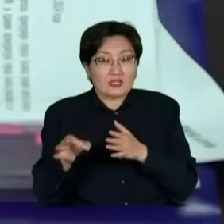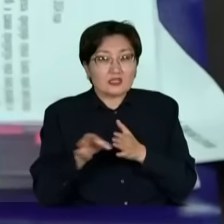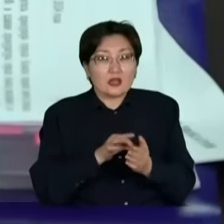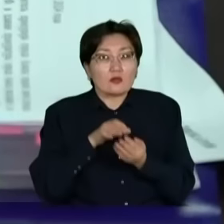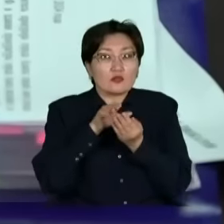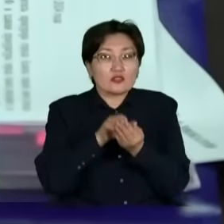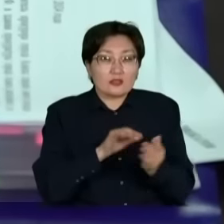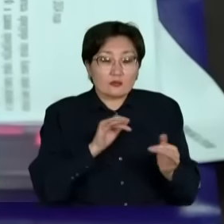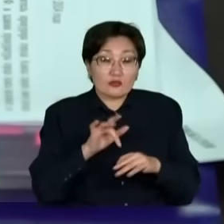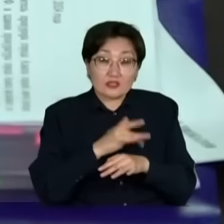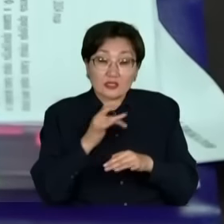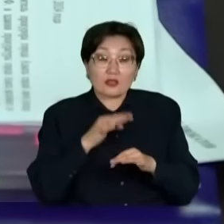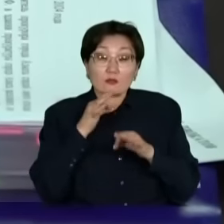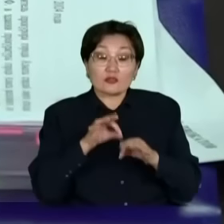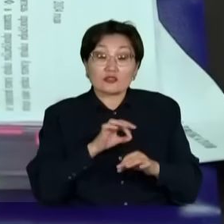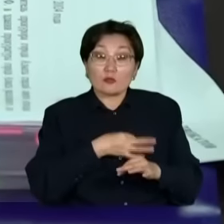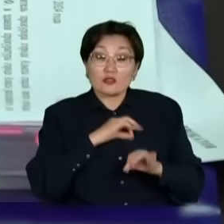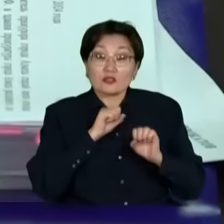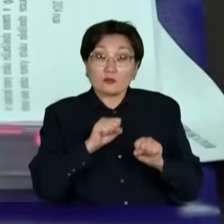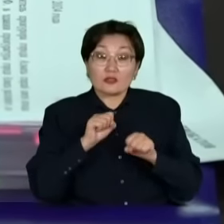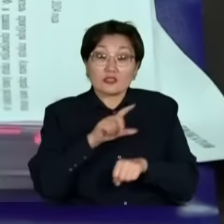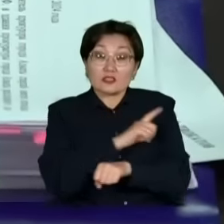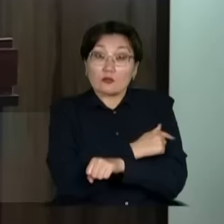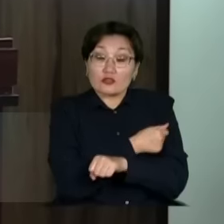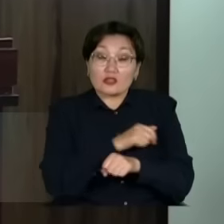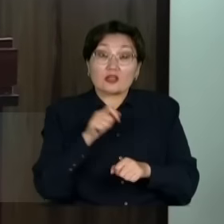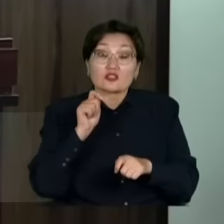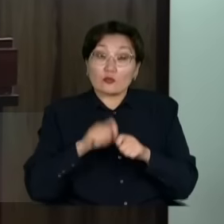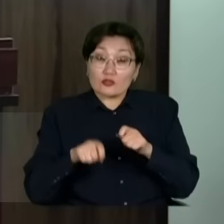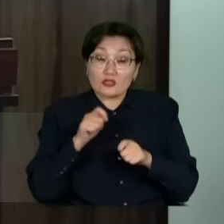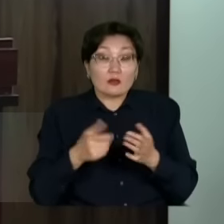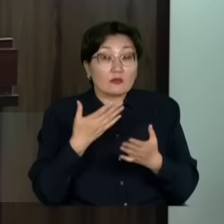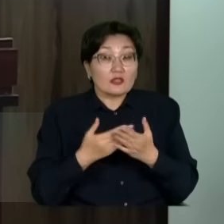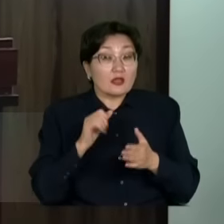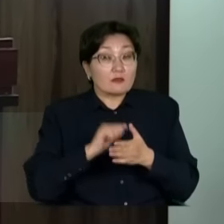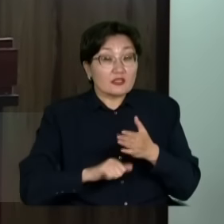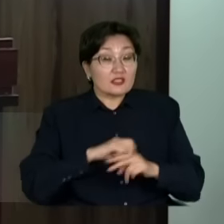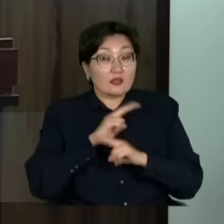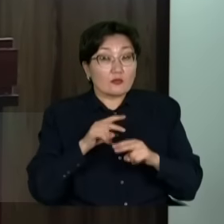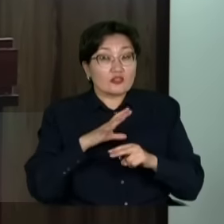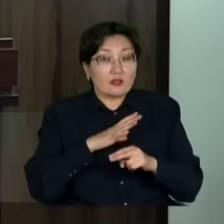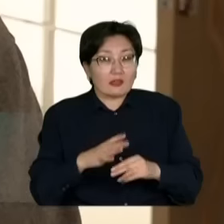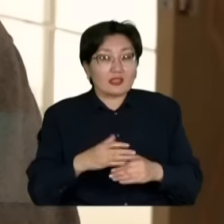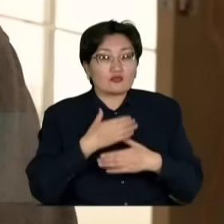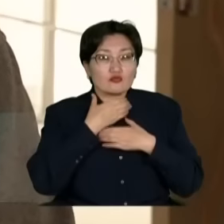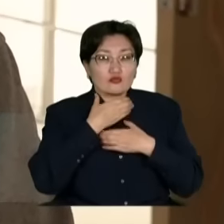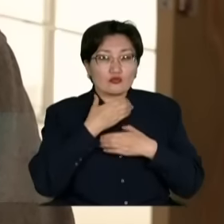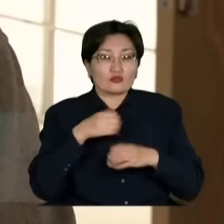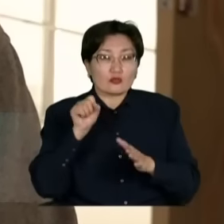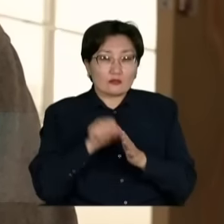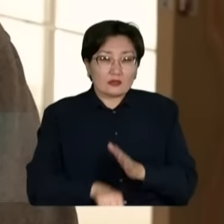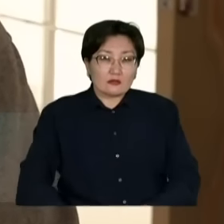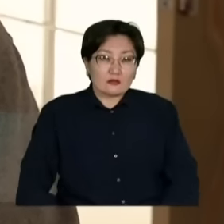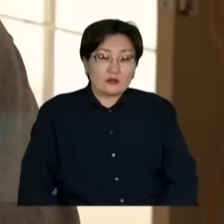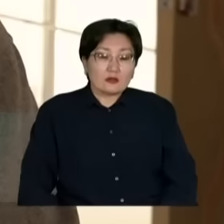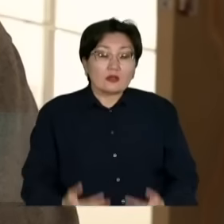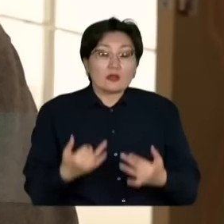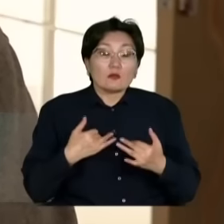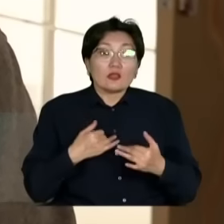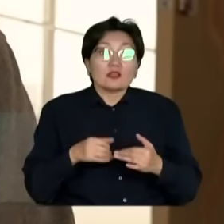услуг также по словам правозащитницы судмедэкспертиза показала что причиной смерти стало удушья нас насторожило то что